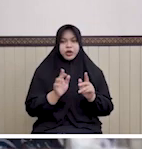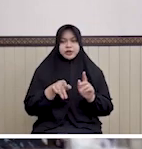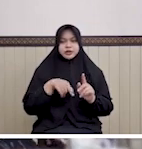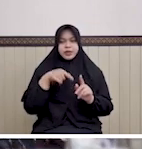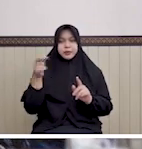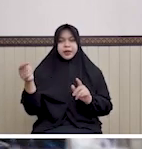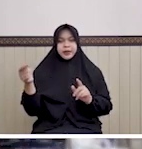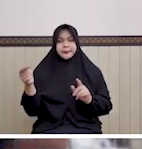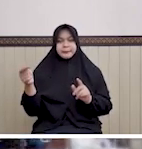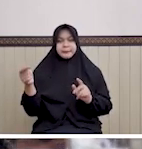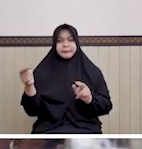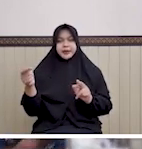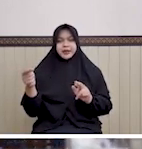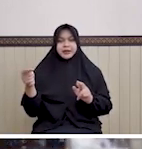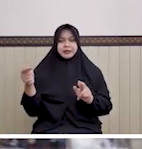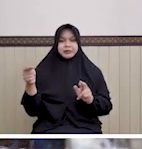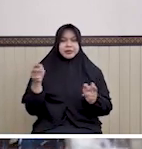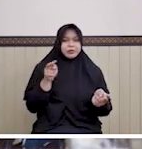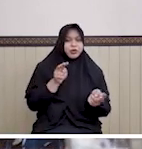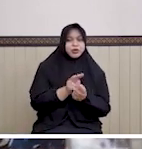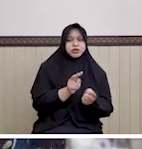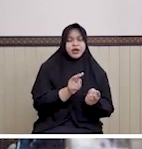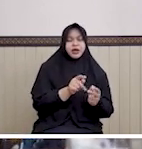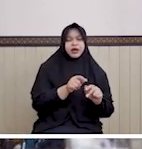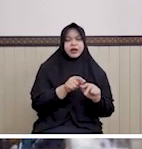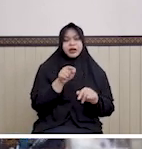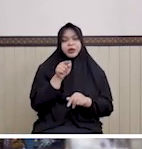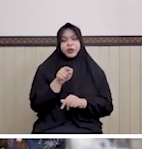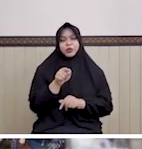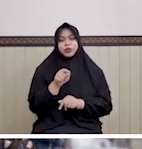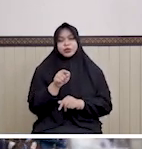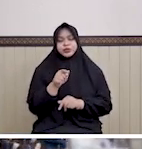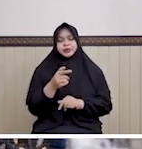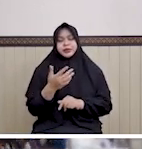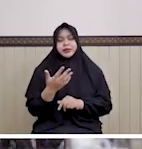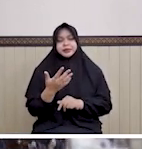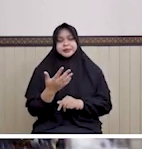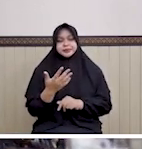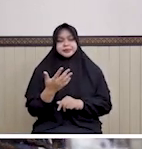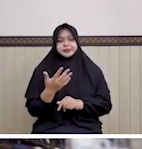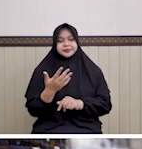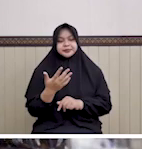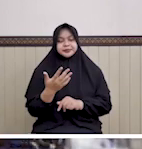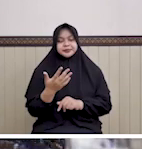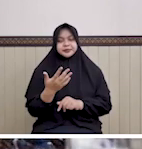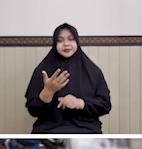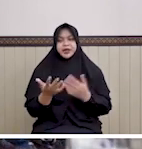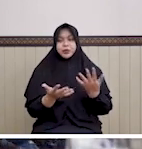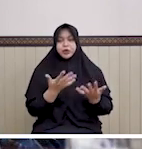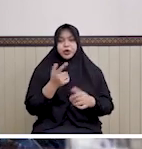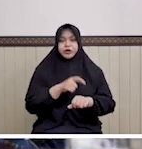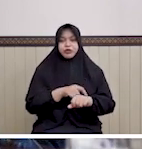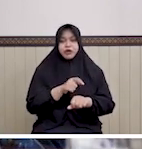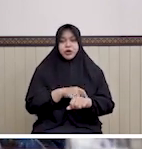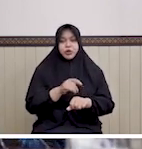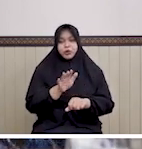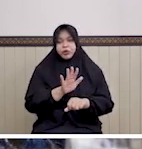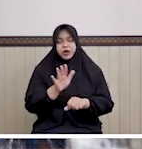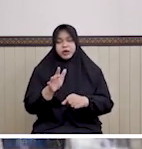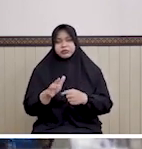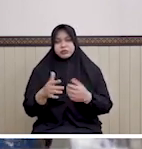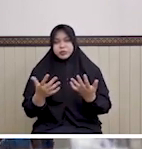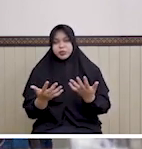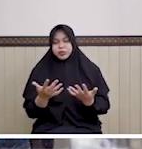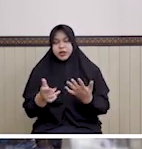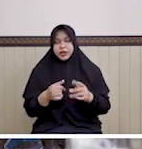sampai ke pemerkosaan itu karena memang apa ya mungkin waktu yang mungkin kan